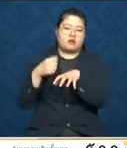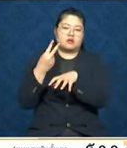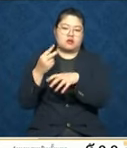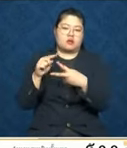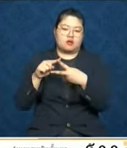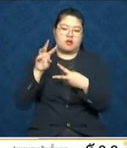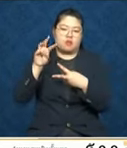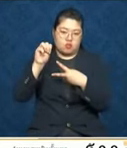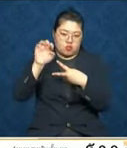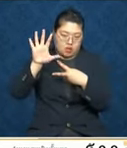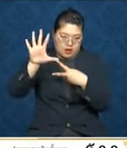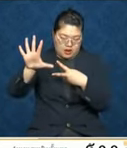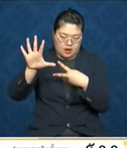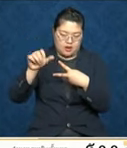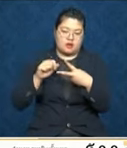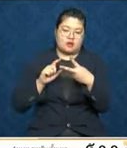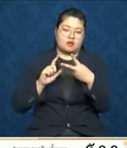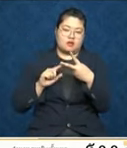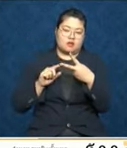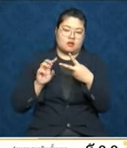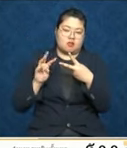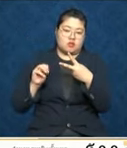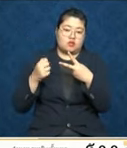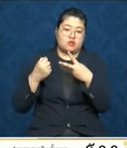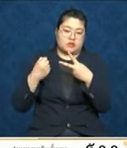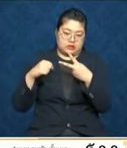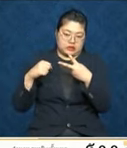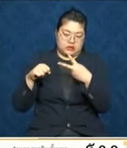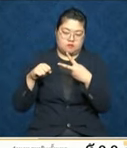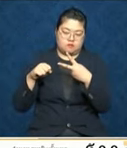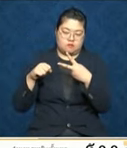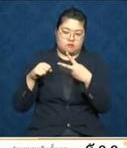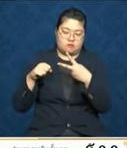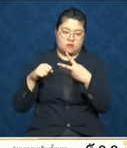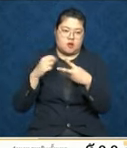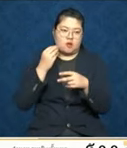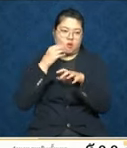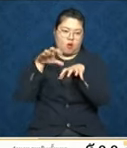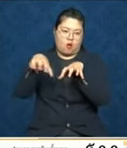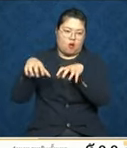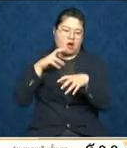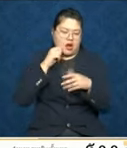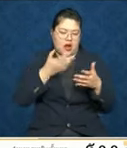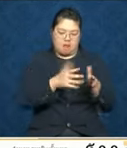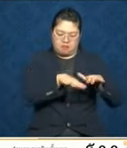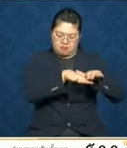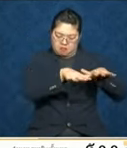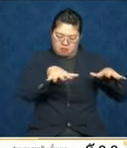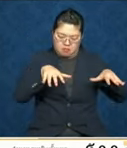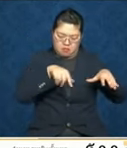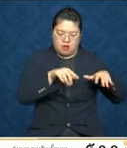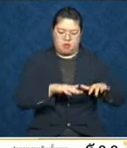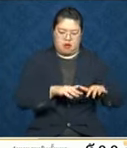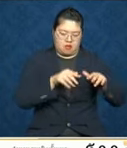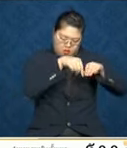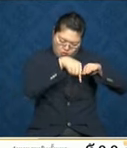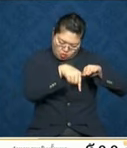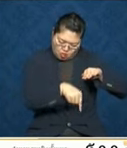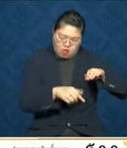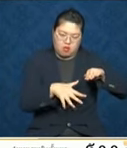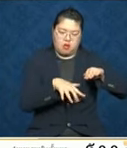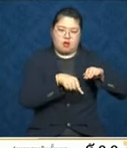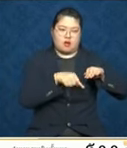หมู่ที่5บ้านประทัดบุหมู่ที่10บ้านพูนสุขมีลักษณะตื้นเขินมีวัชพืชจำนวนมากไ